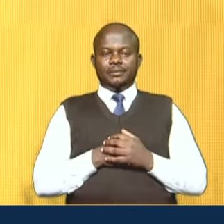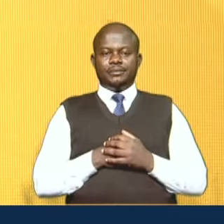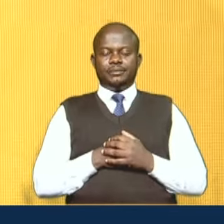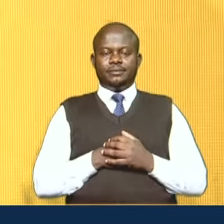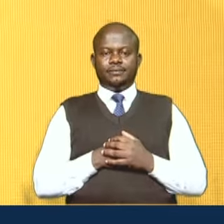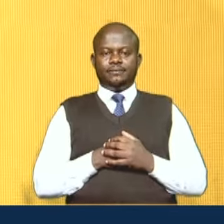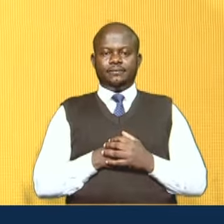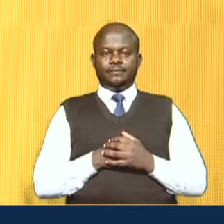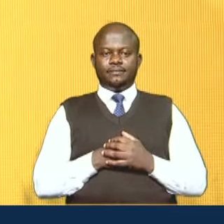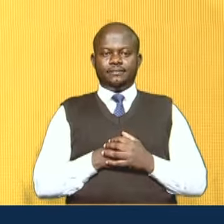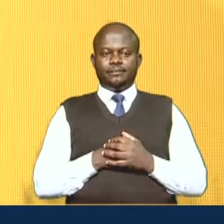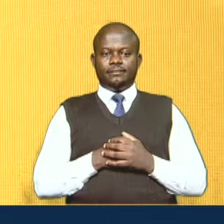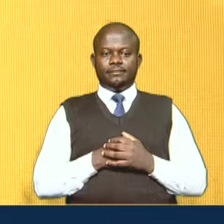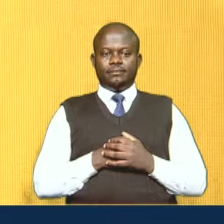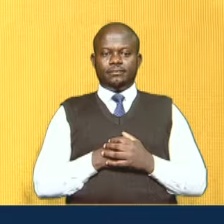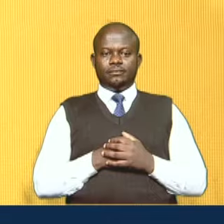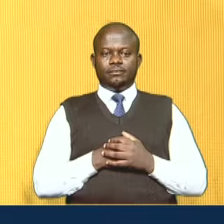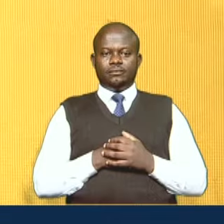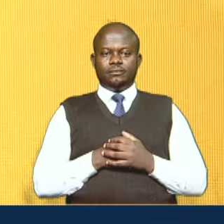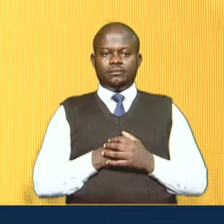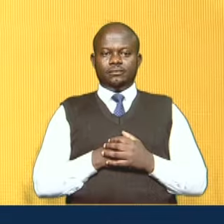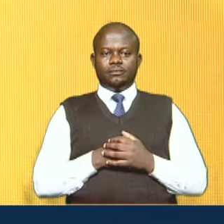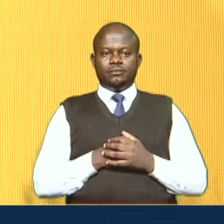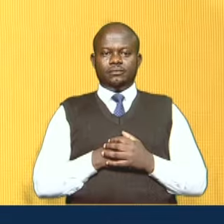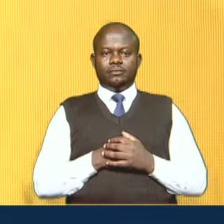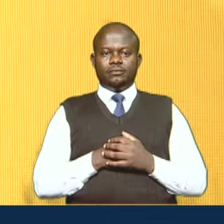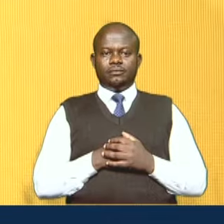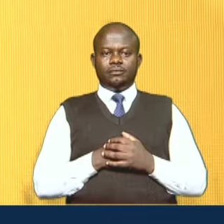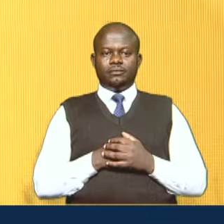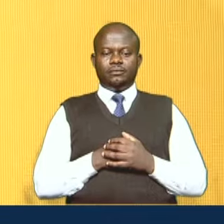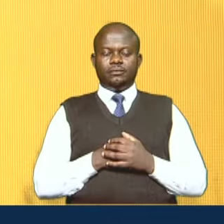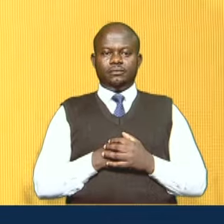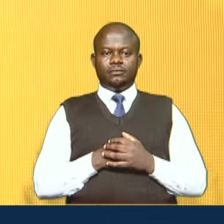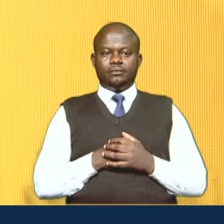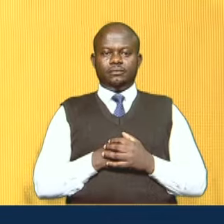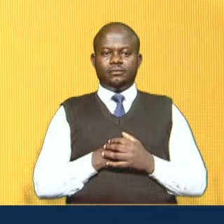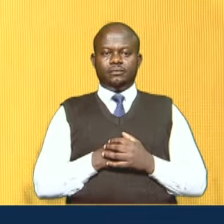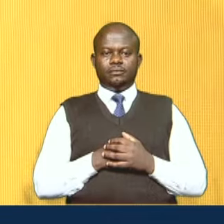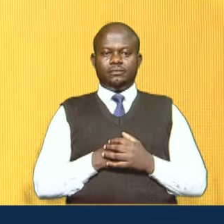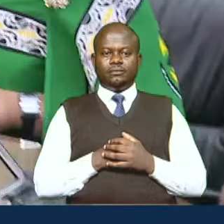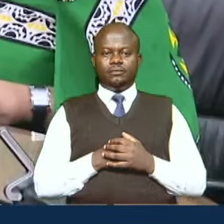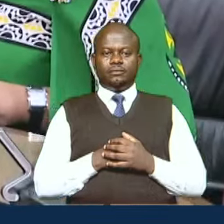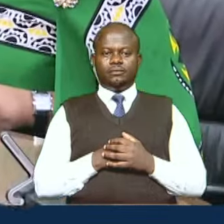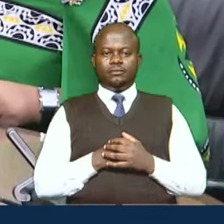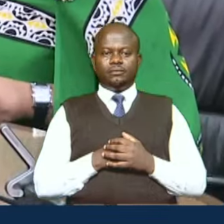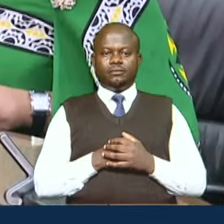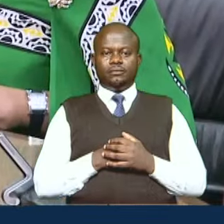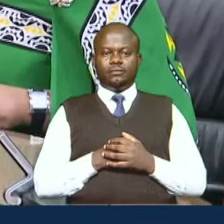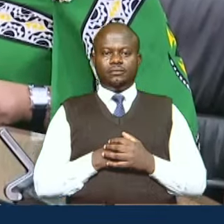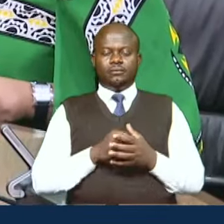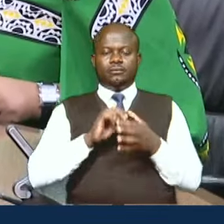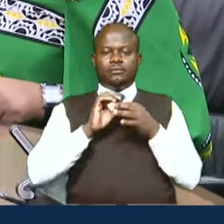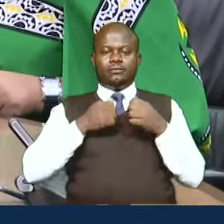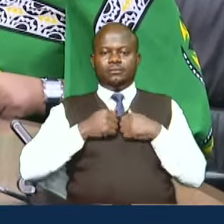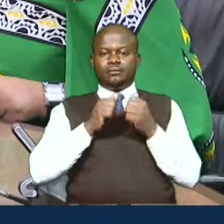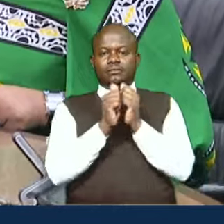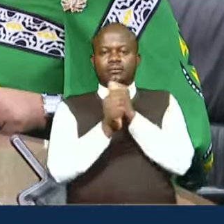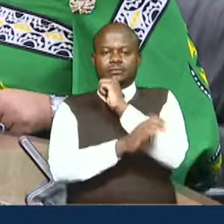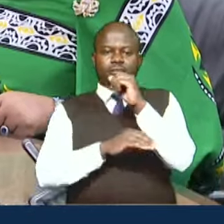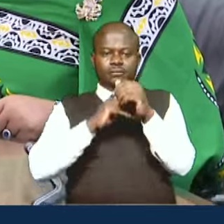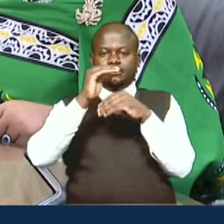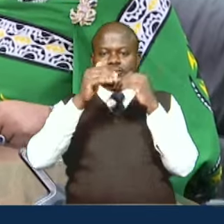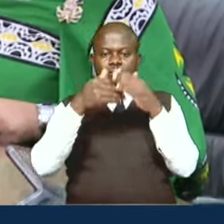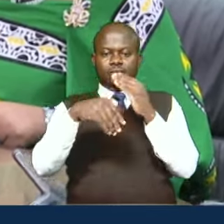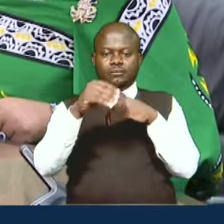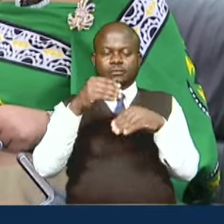priority as well as facilitating cross-border movement. Ubufatanye bw'u Rwanda n'ibindi bihugu mu rwego